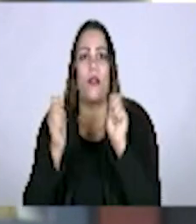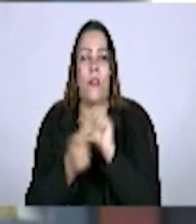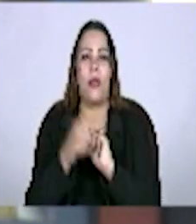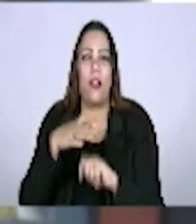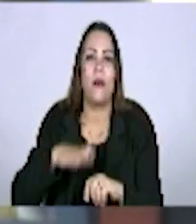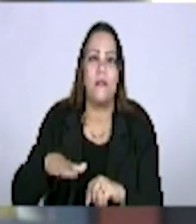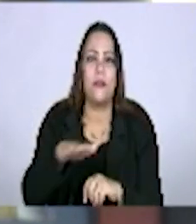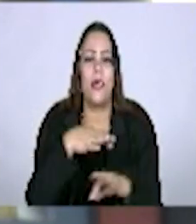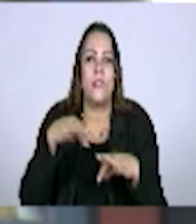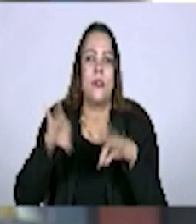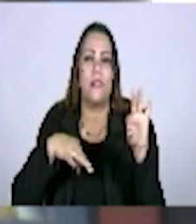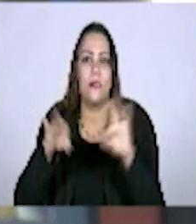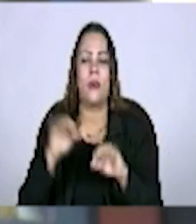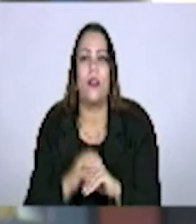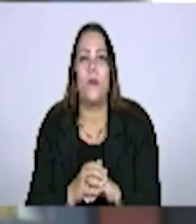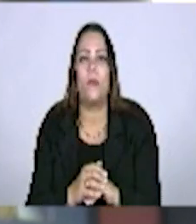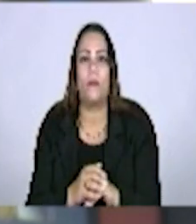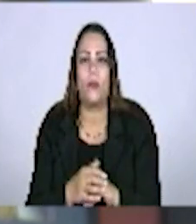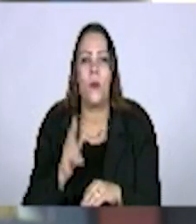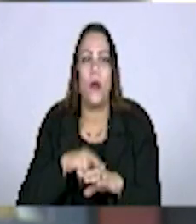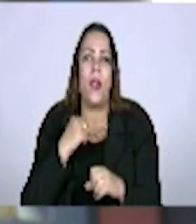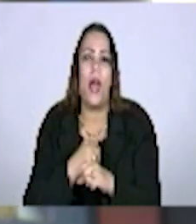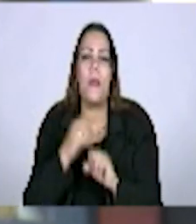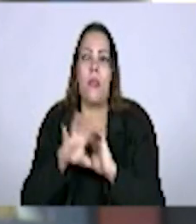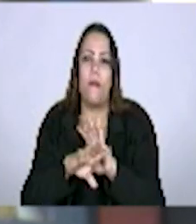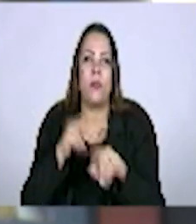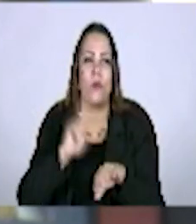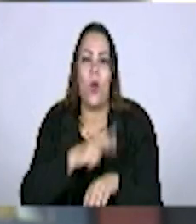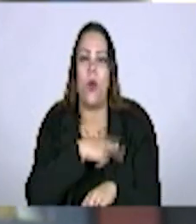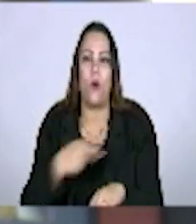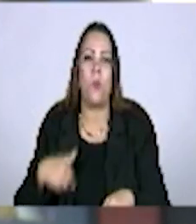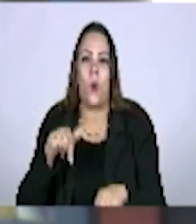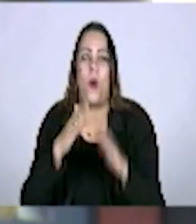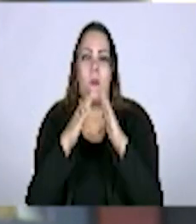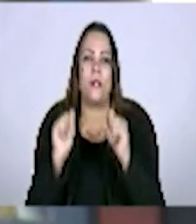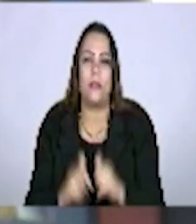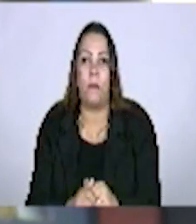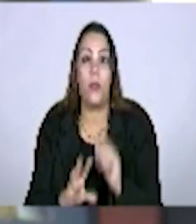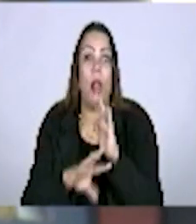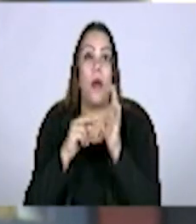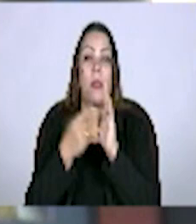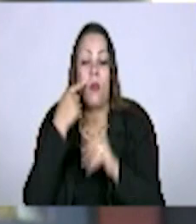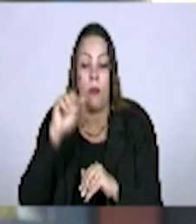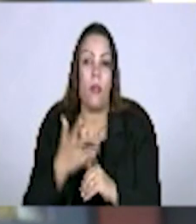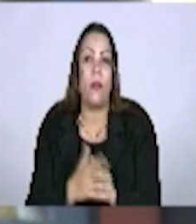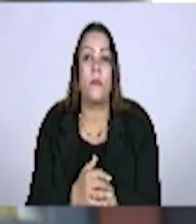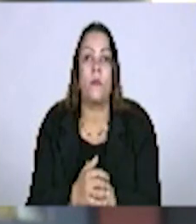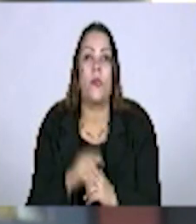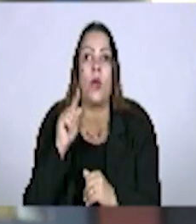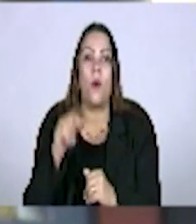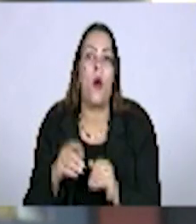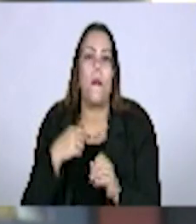الساحه السياسيه والعمل التنفيذي والحكومي في مصر الحدث اللي انا بتكلم عليه هو